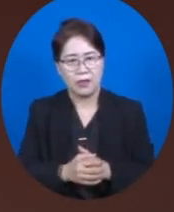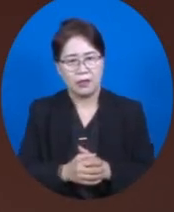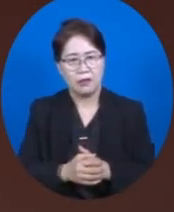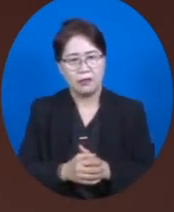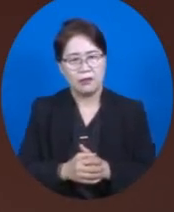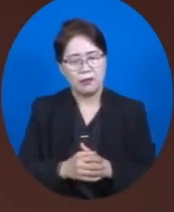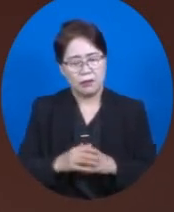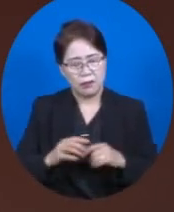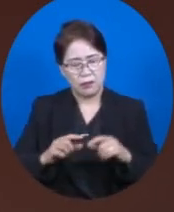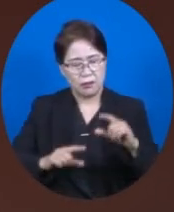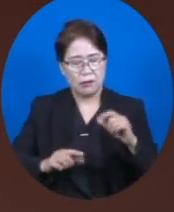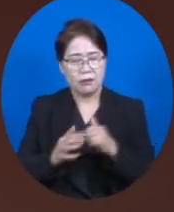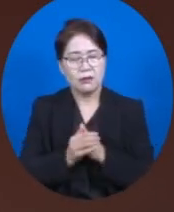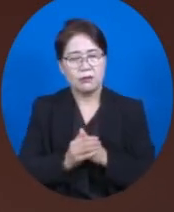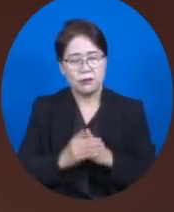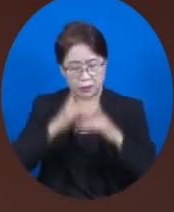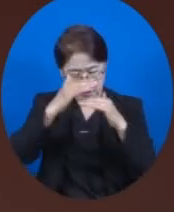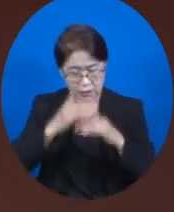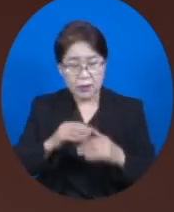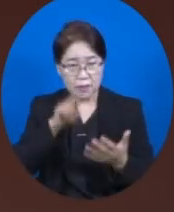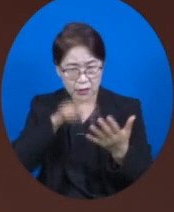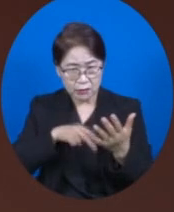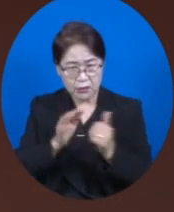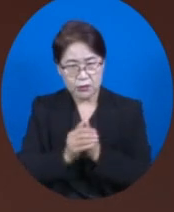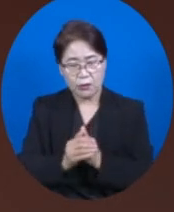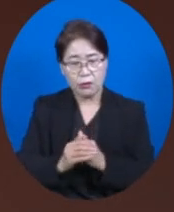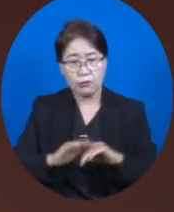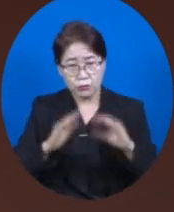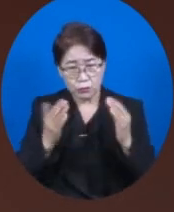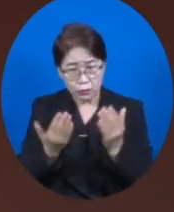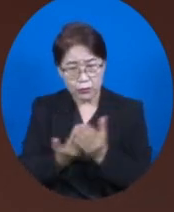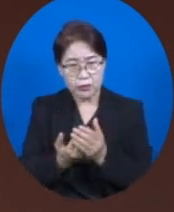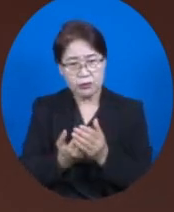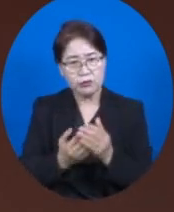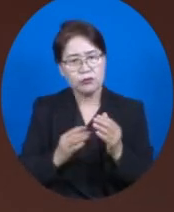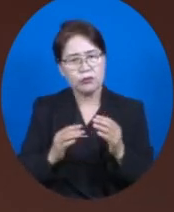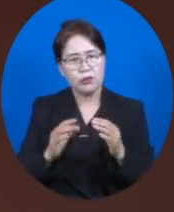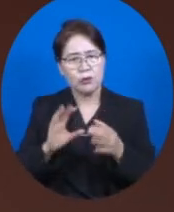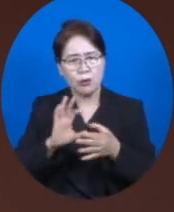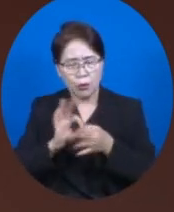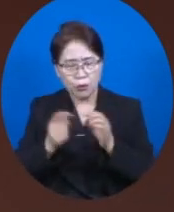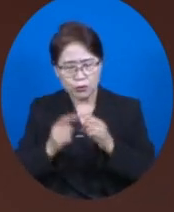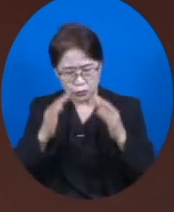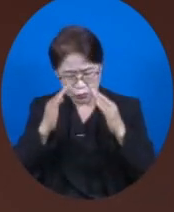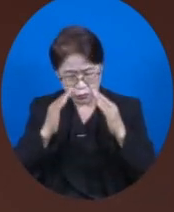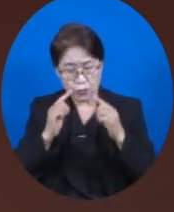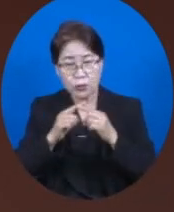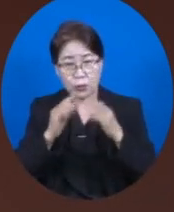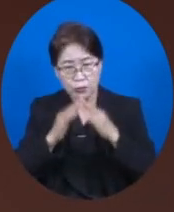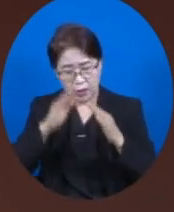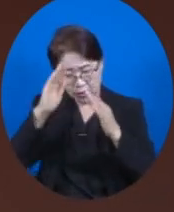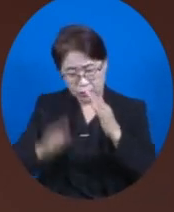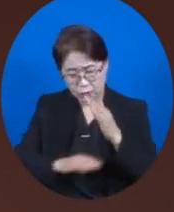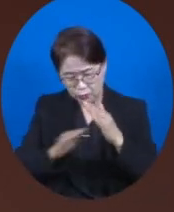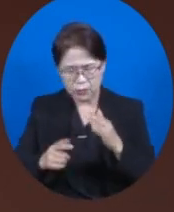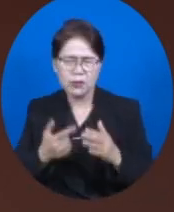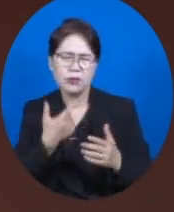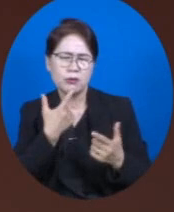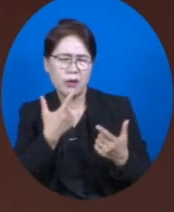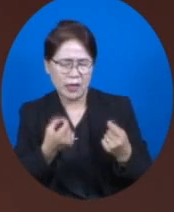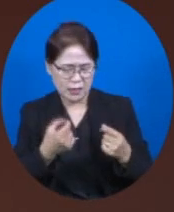성도들이 이런 성도들이 되었으면 좋겠다는 생각이 들었습니다 지금 내 눈앞에 있는 현실만을 바라보면서